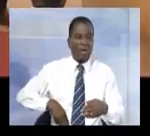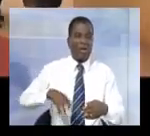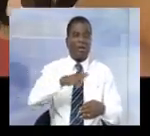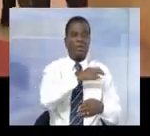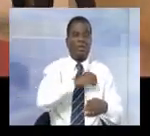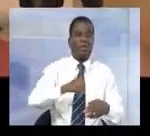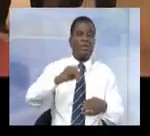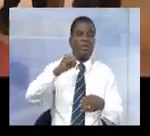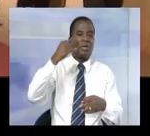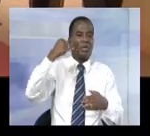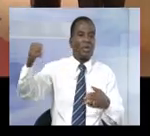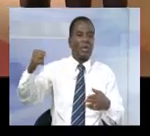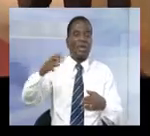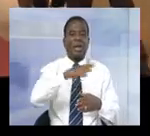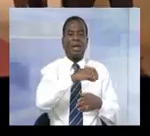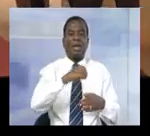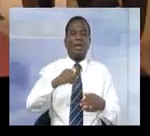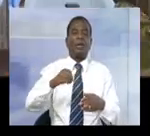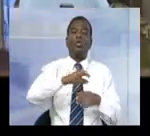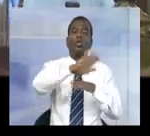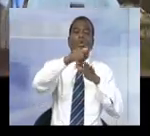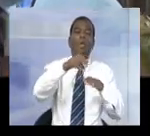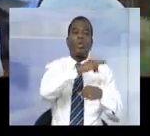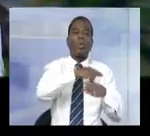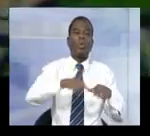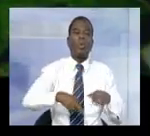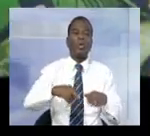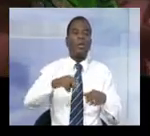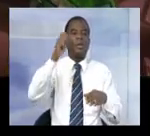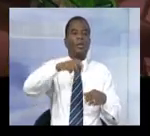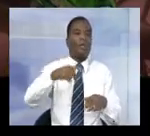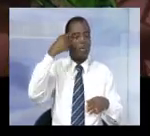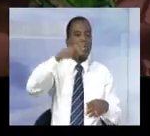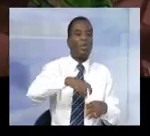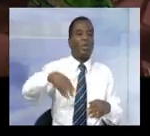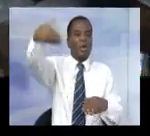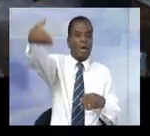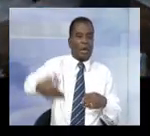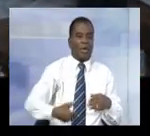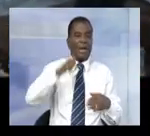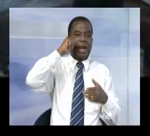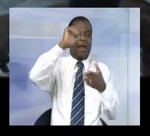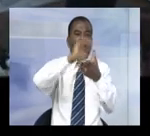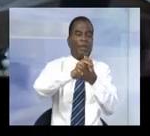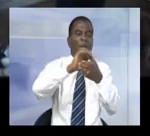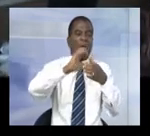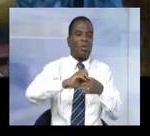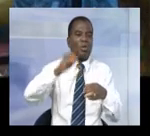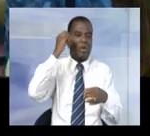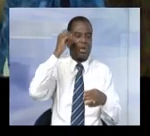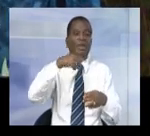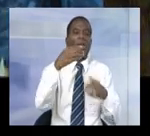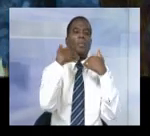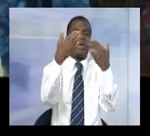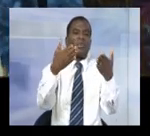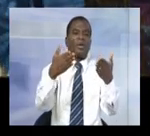l'Indénié, et Agnini Bilé II, roi du Duablin, devaient à leur tour recevoir la première dame de Côte d'Ivoire et lui dire